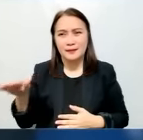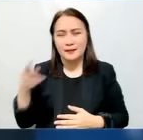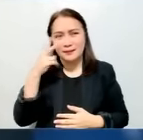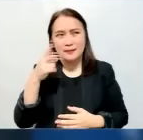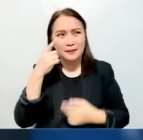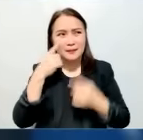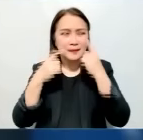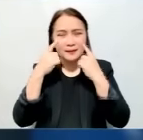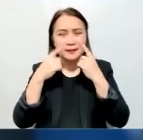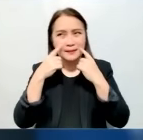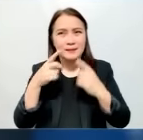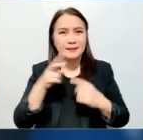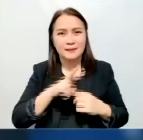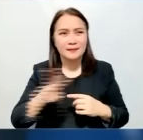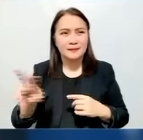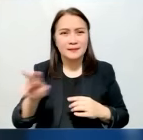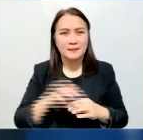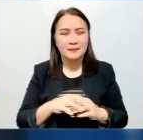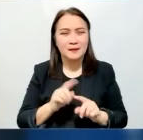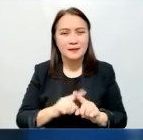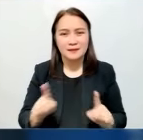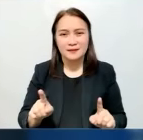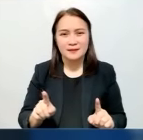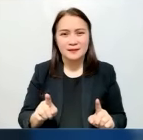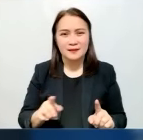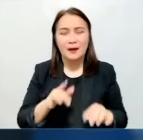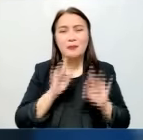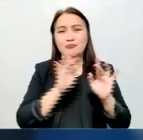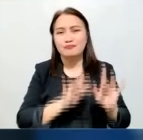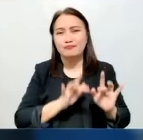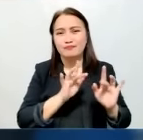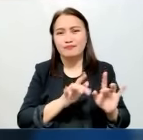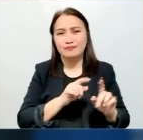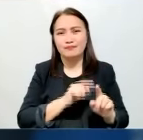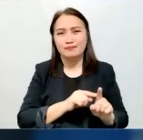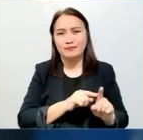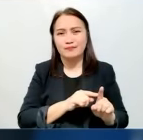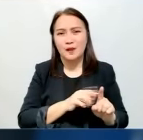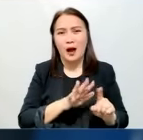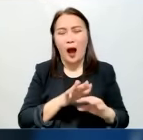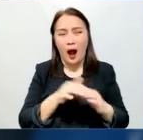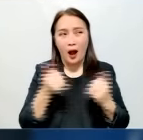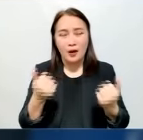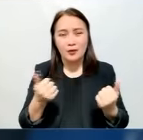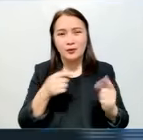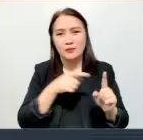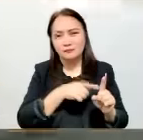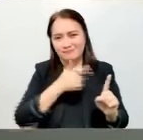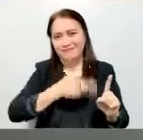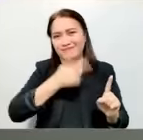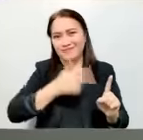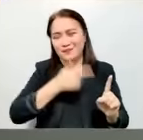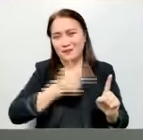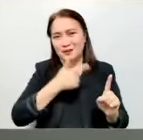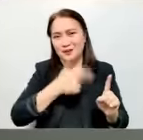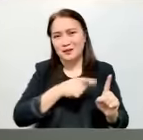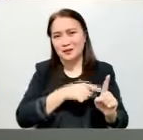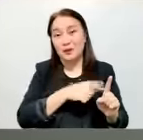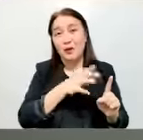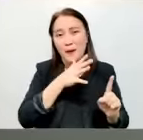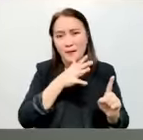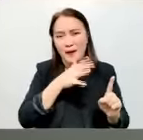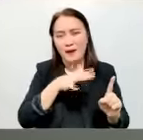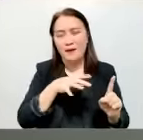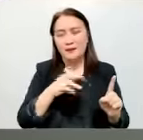talaga. Dahil sobrang nakakaawa yung ano nila, kay kitang-kita nila kung paano pinagbabaril yung nanay nila. Tumanggi muna ang mga pulis